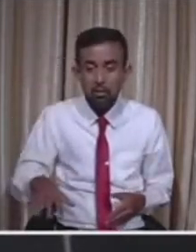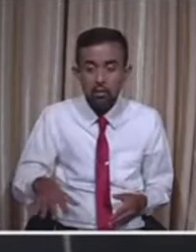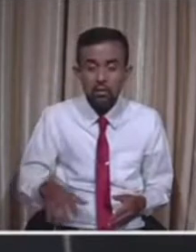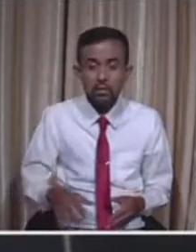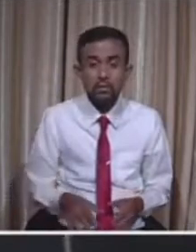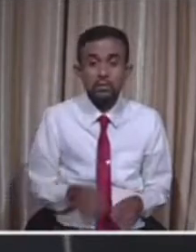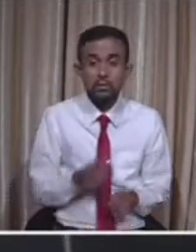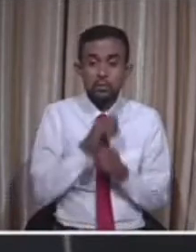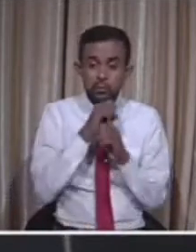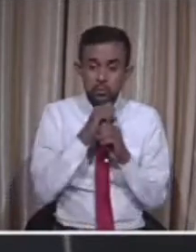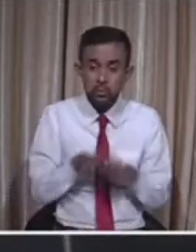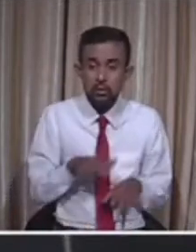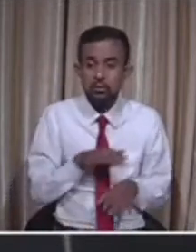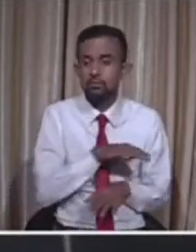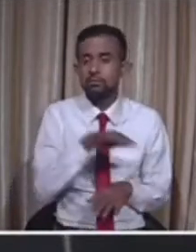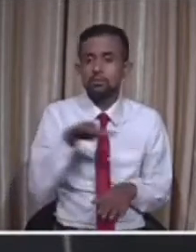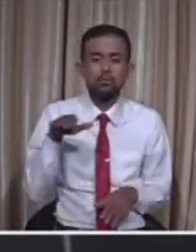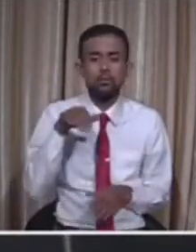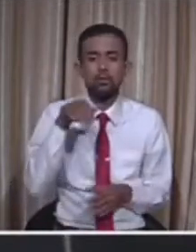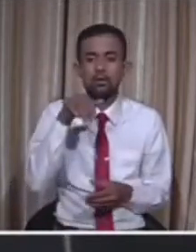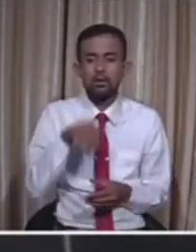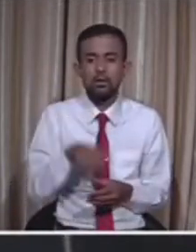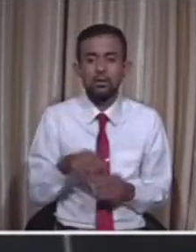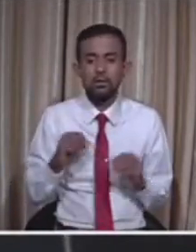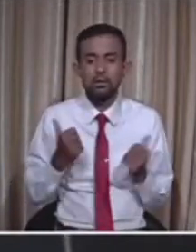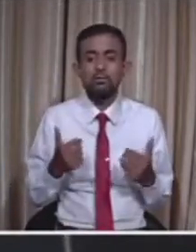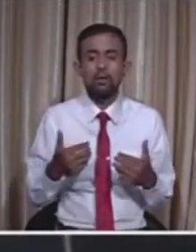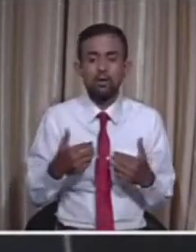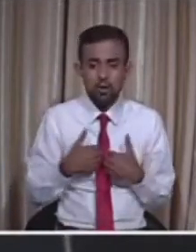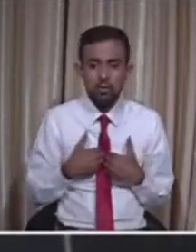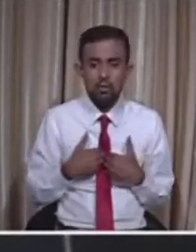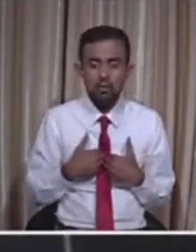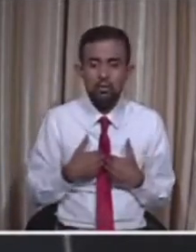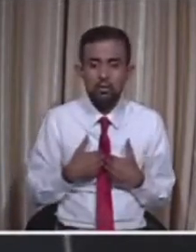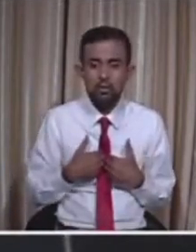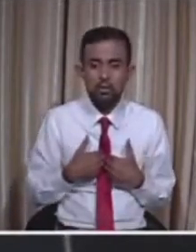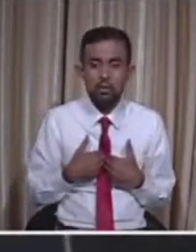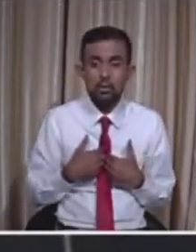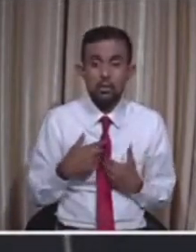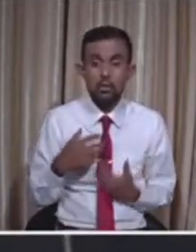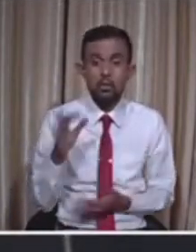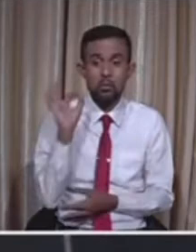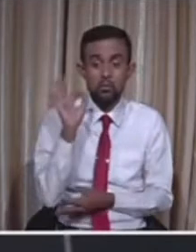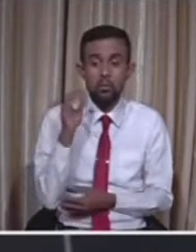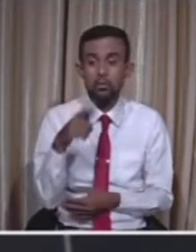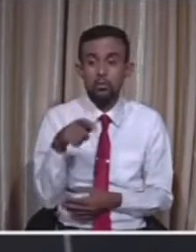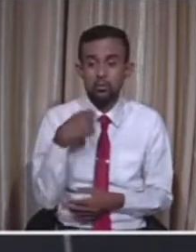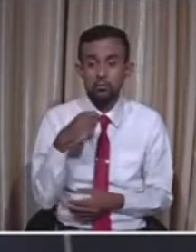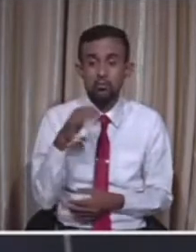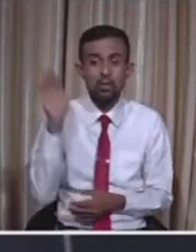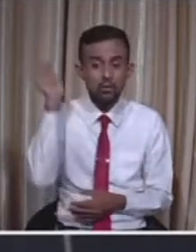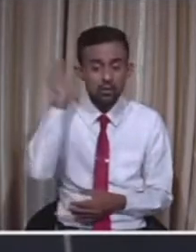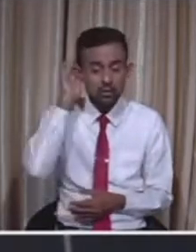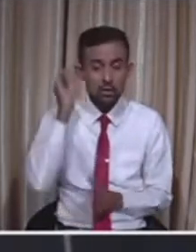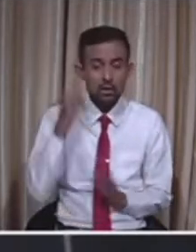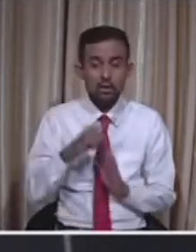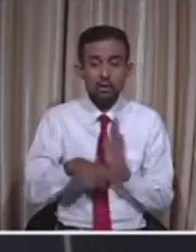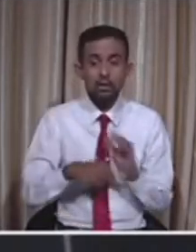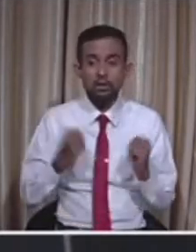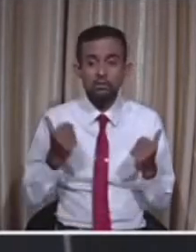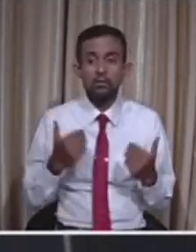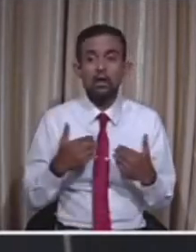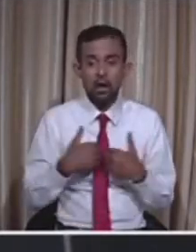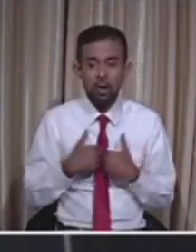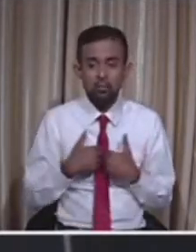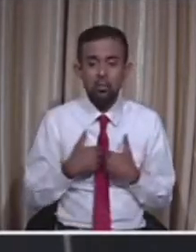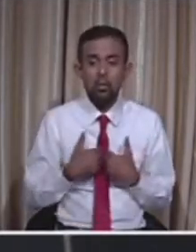ශිෂ්ට සම්පන්න සමාජයක ජීවත් වෙන අපි බුදු දාමෙන් පෝෂණය වෙච්ච රටක ජීවත් වෙන අපි